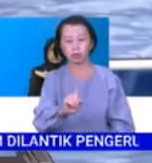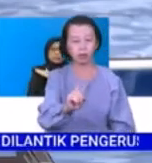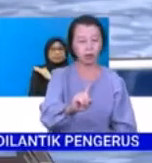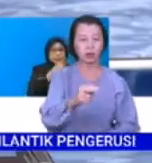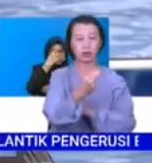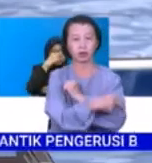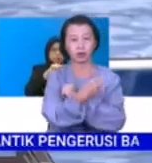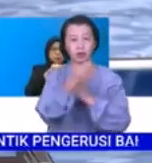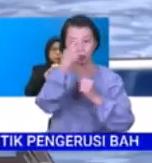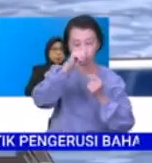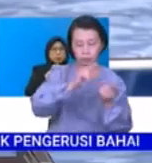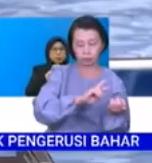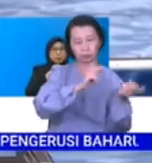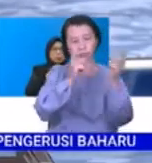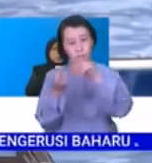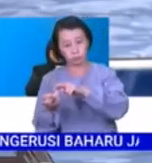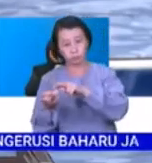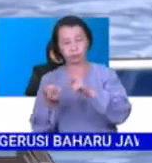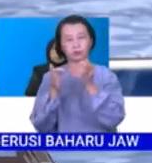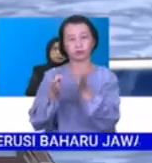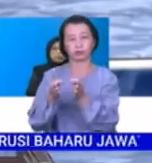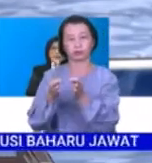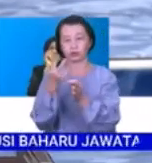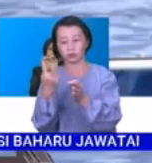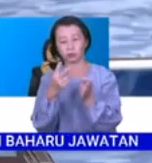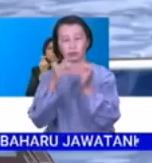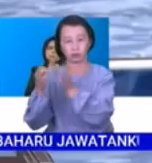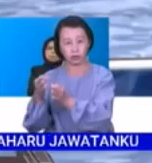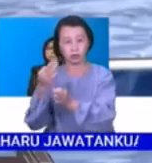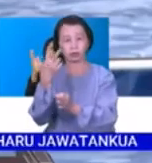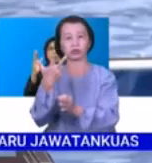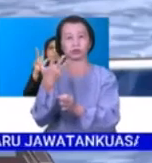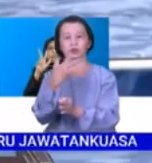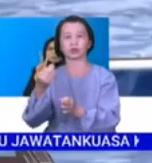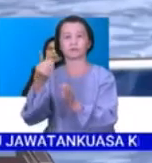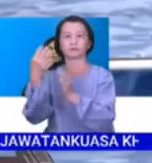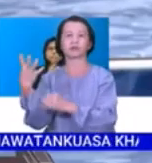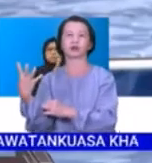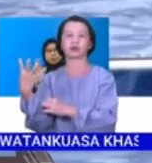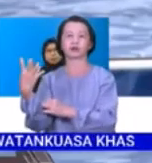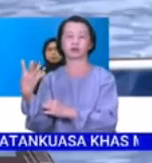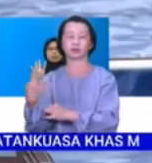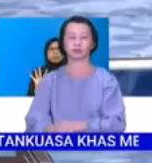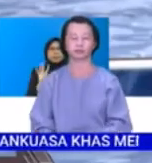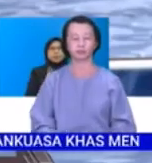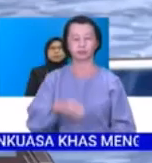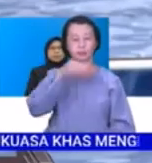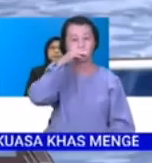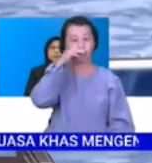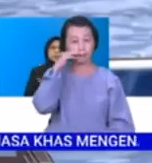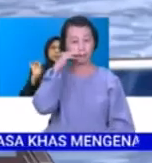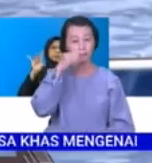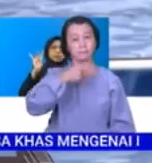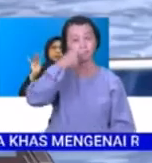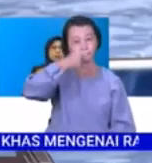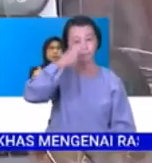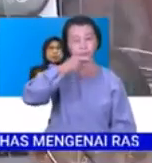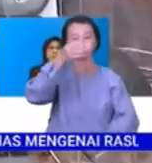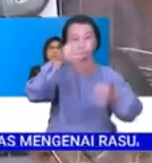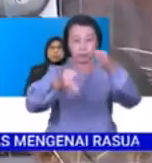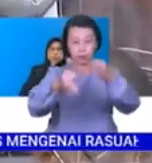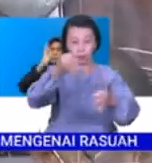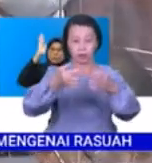untuk beralih ke fasa kedua ketiga dan keempat salah tasiburi juga menegaskan